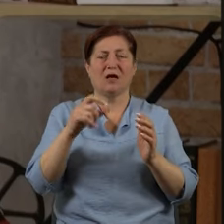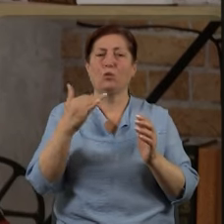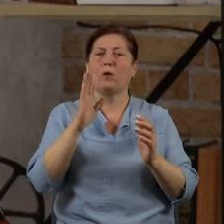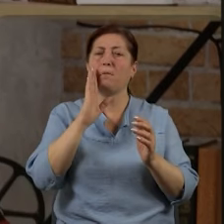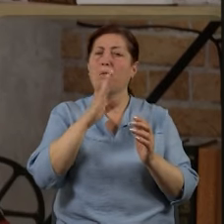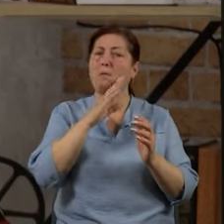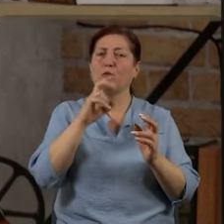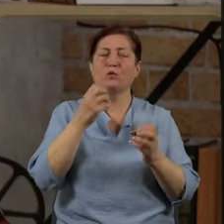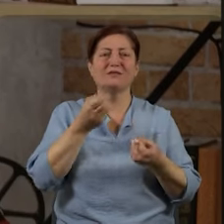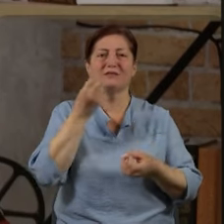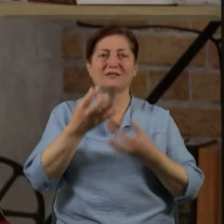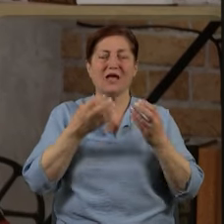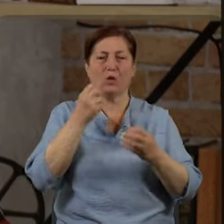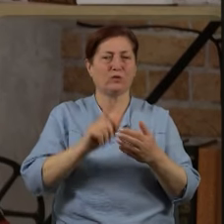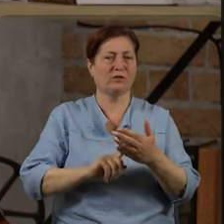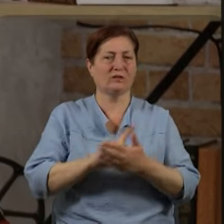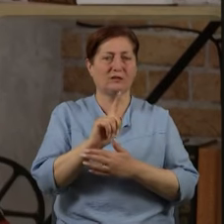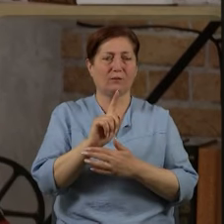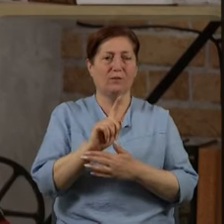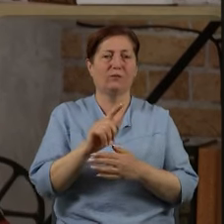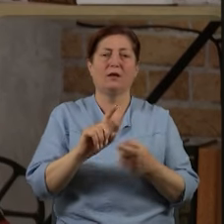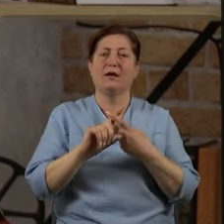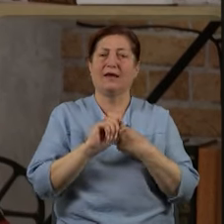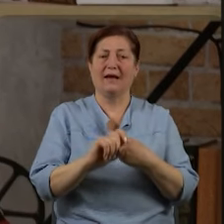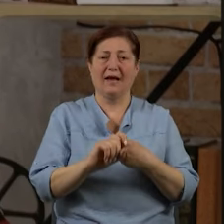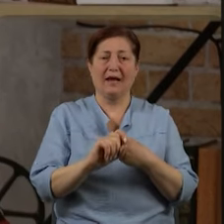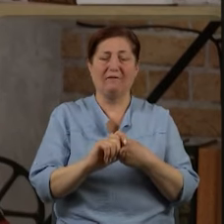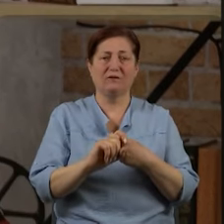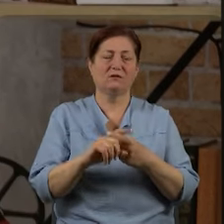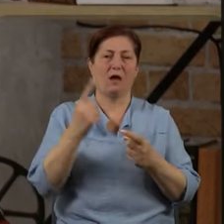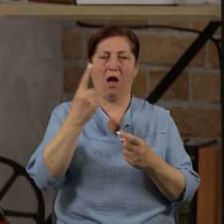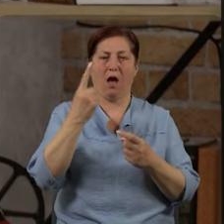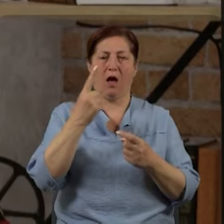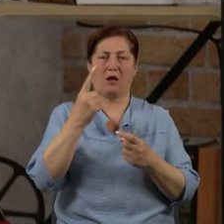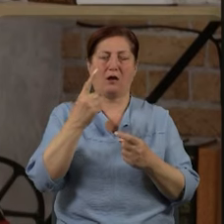հայաց ծաղկումը սկզնավորումը կապված է լոկ առաջին հայացքից